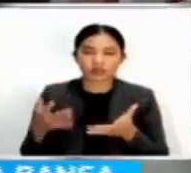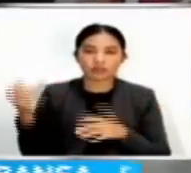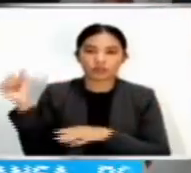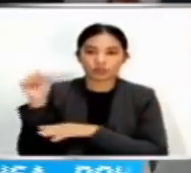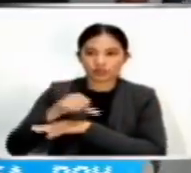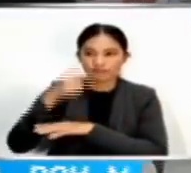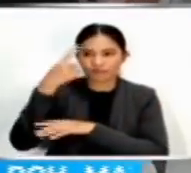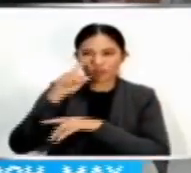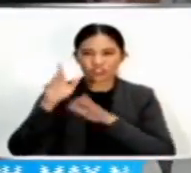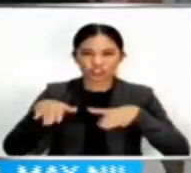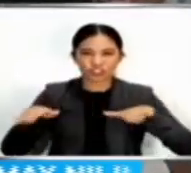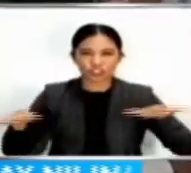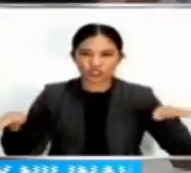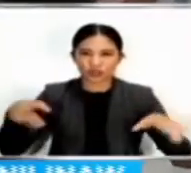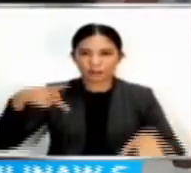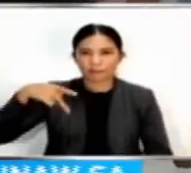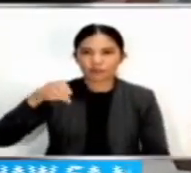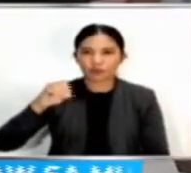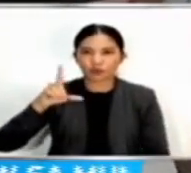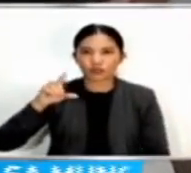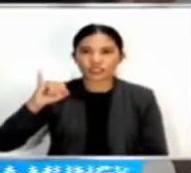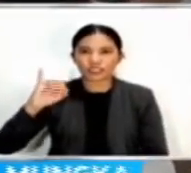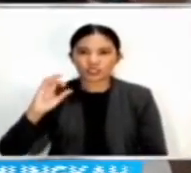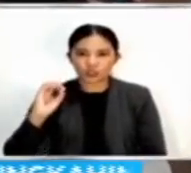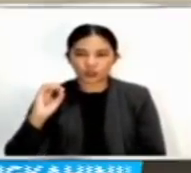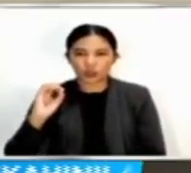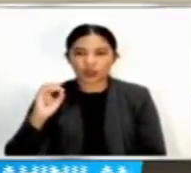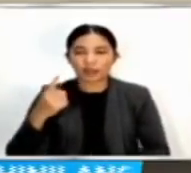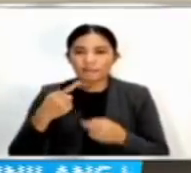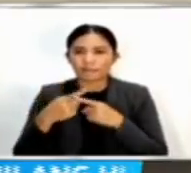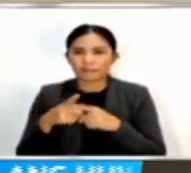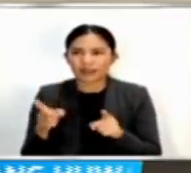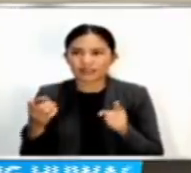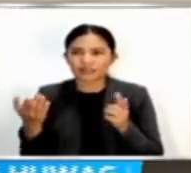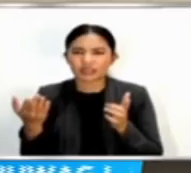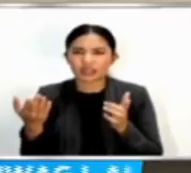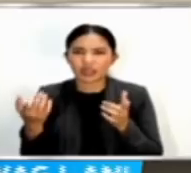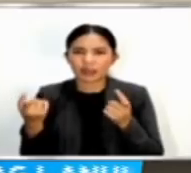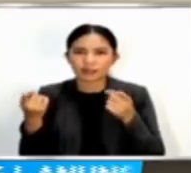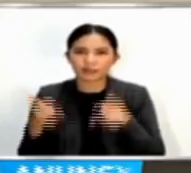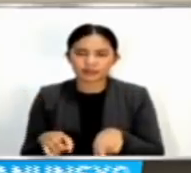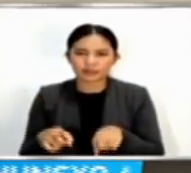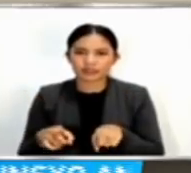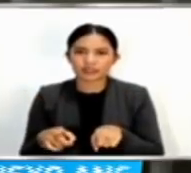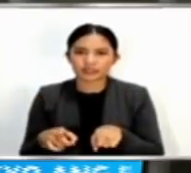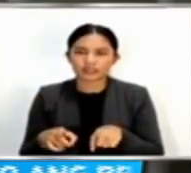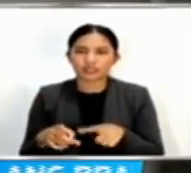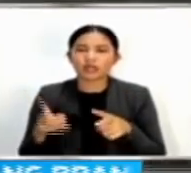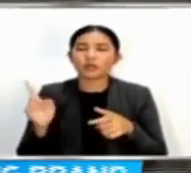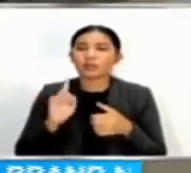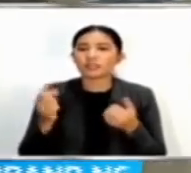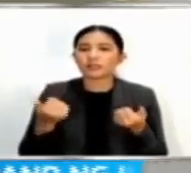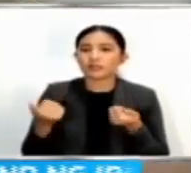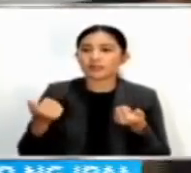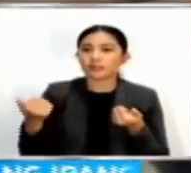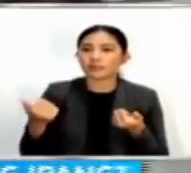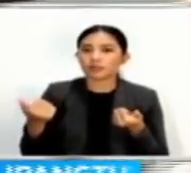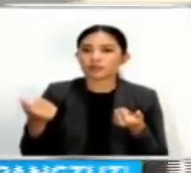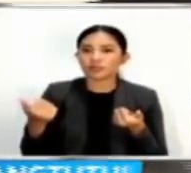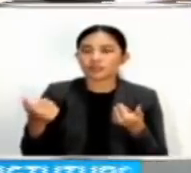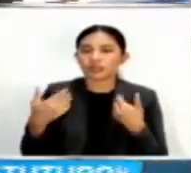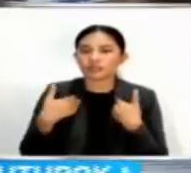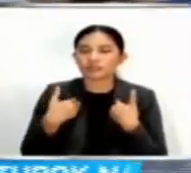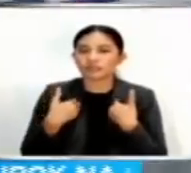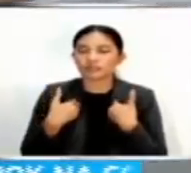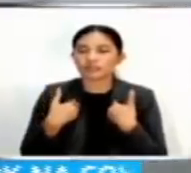yung transmission. Pero ang nangyari pala dyan, available pala siya sa sewerage o dun